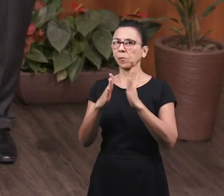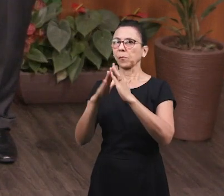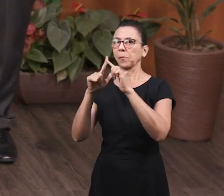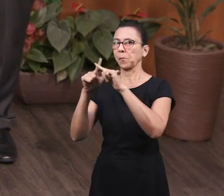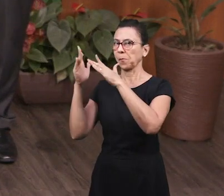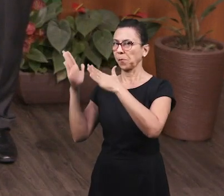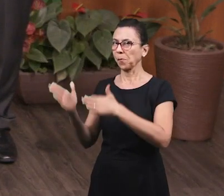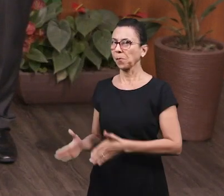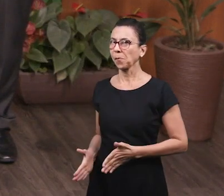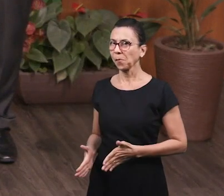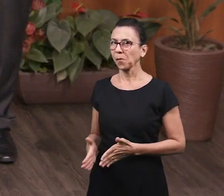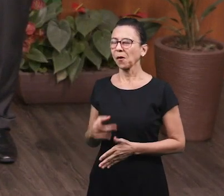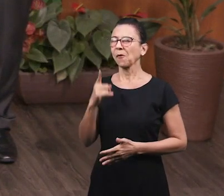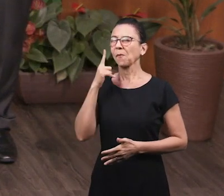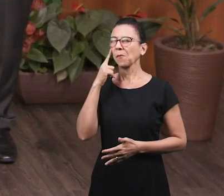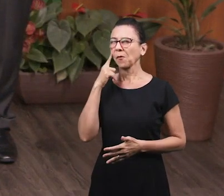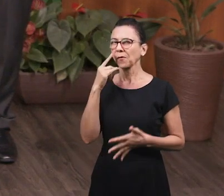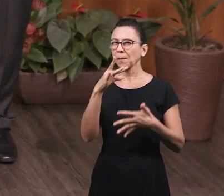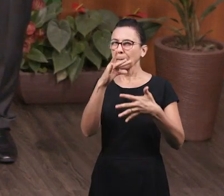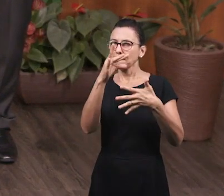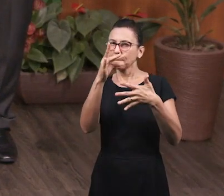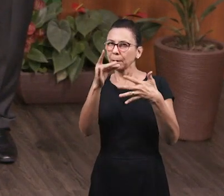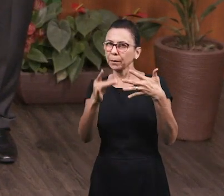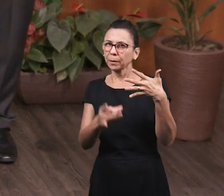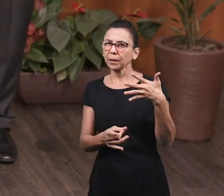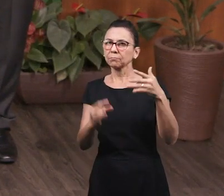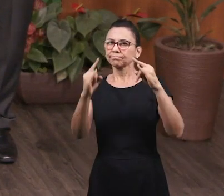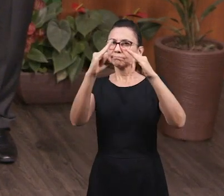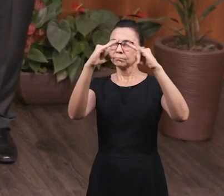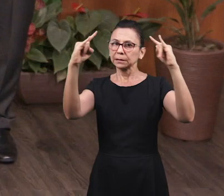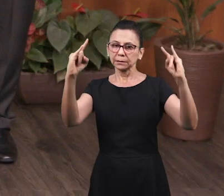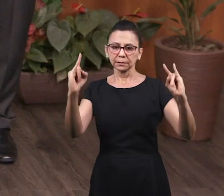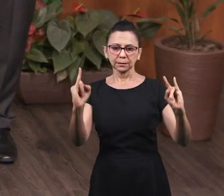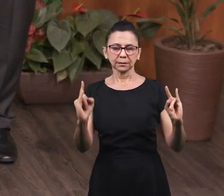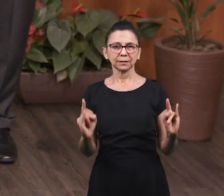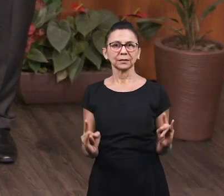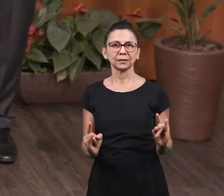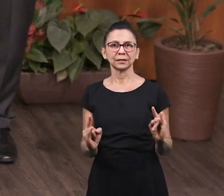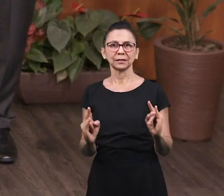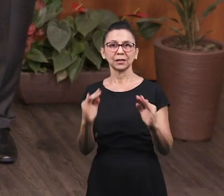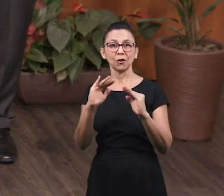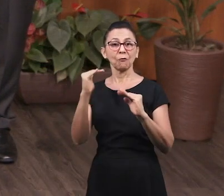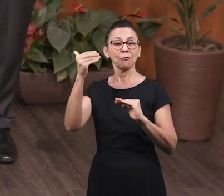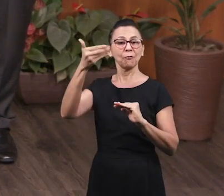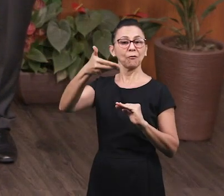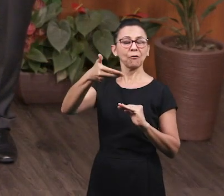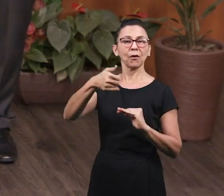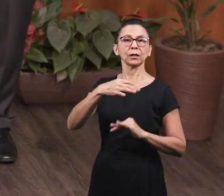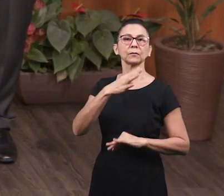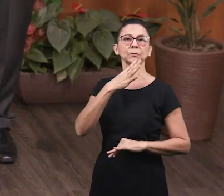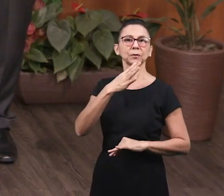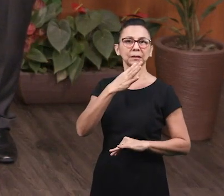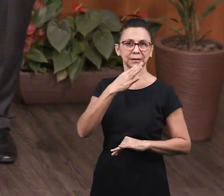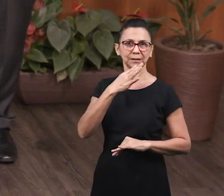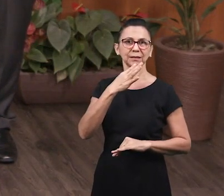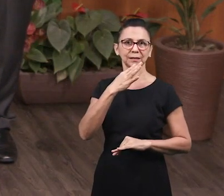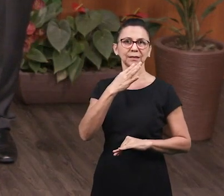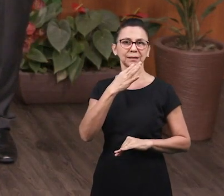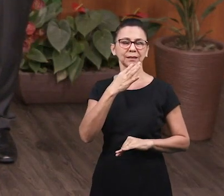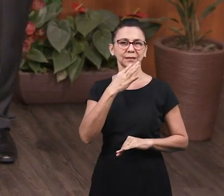l'Église fidèle. Nous allons commencer à voir les détails du tabernacle par la partie